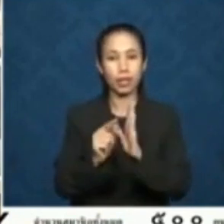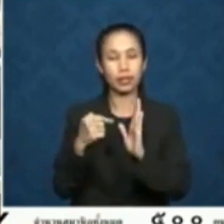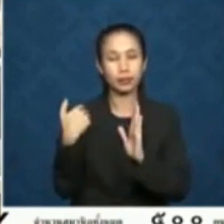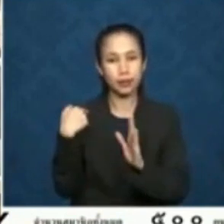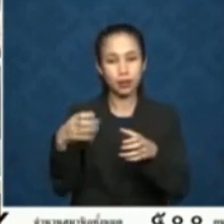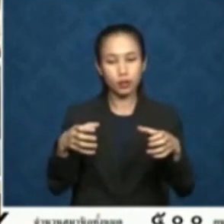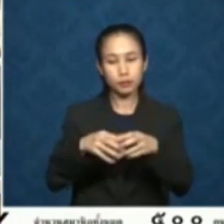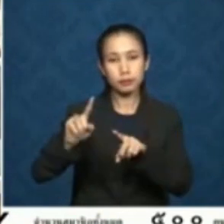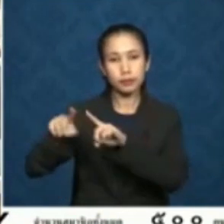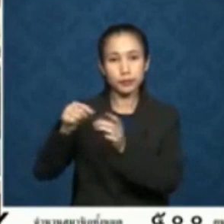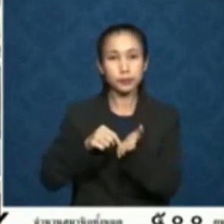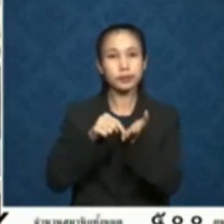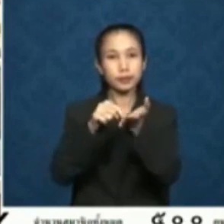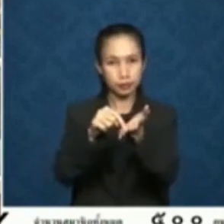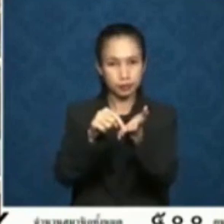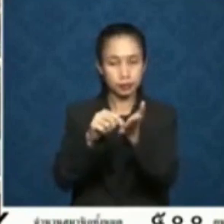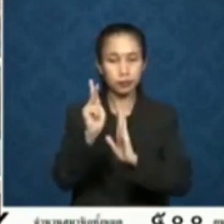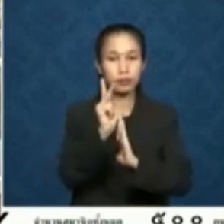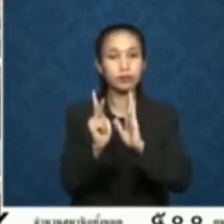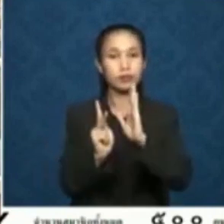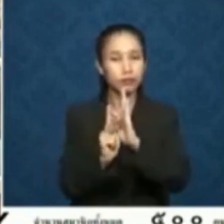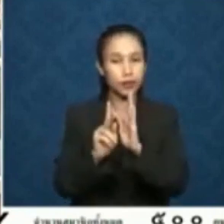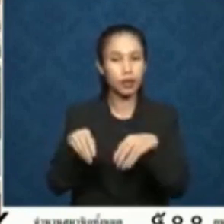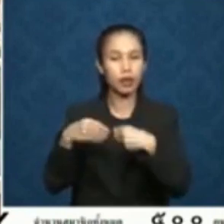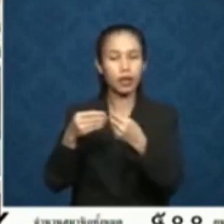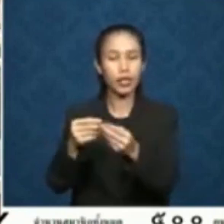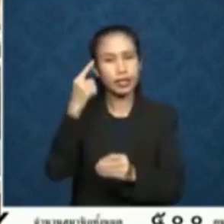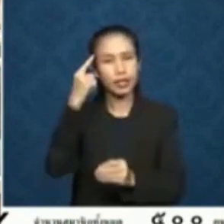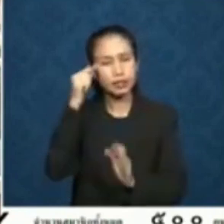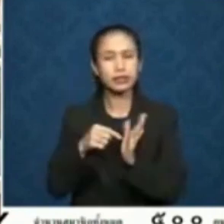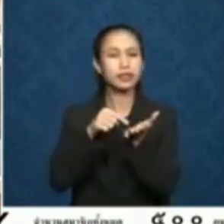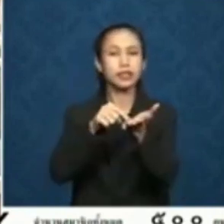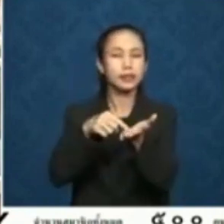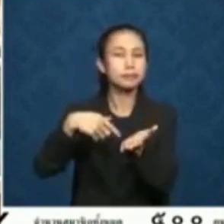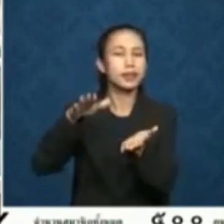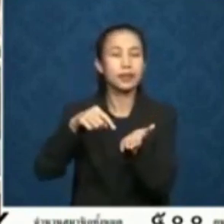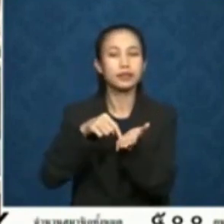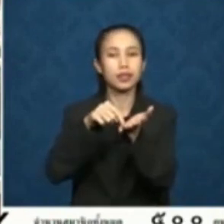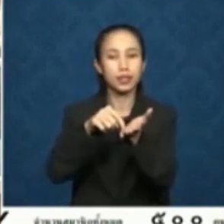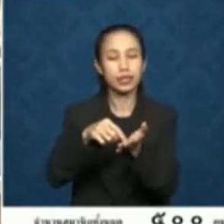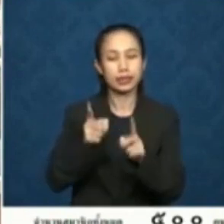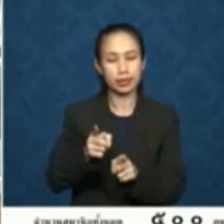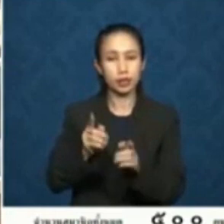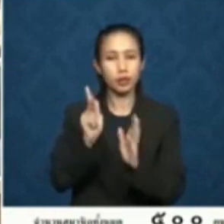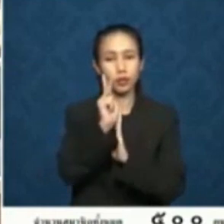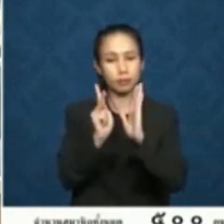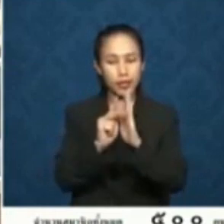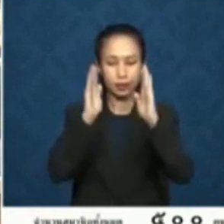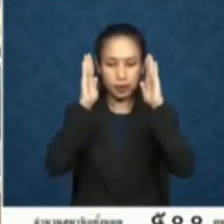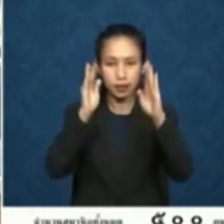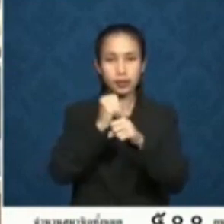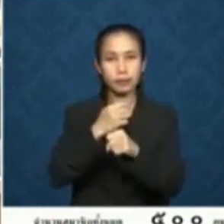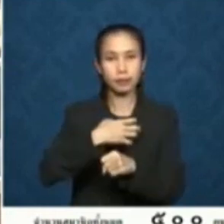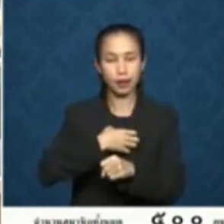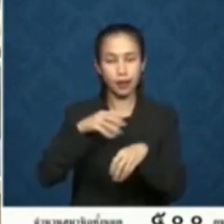ฉบับนี้ที่หลายพรรคหลายคนเสนอกันเข้ามาเนี่ยไม่ใช่กฎหมายเพื่อเสนอแบบสุกเอาเผากินแล้วครับเป็นกฎหมายที่พวก